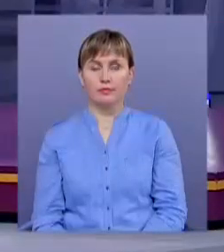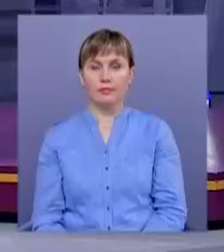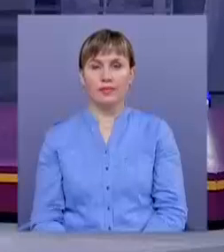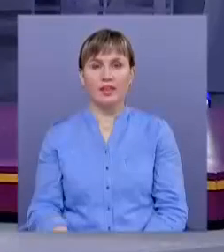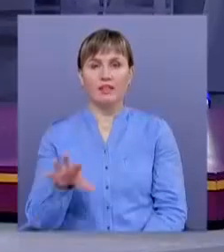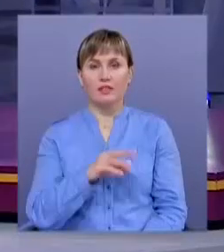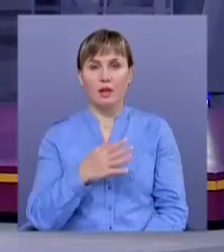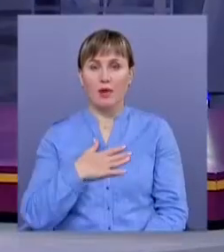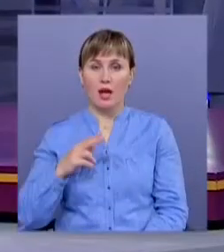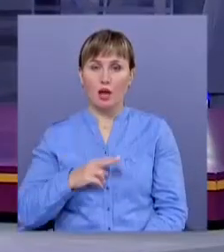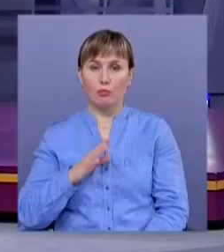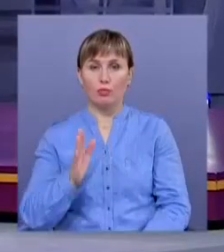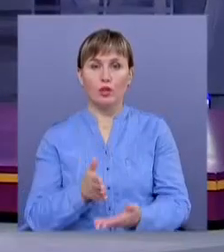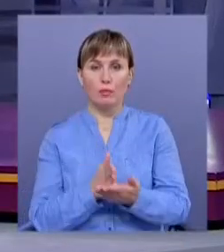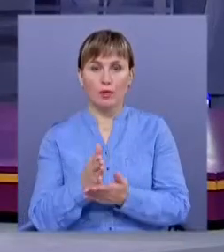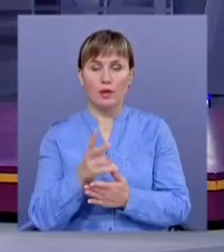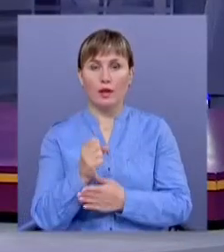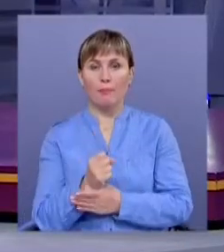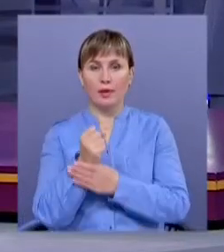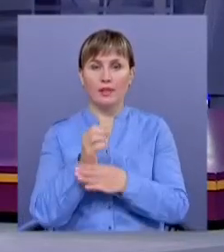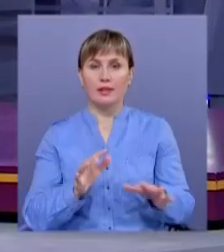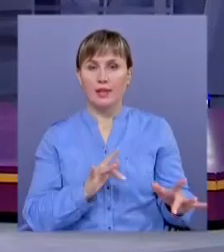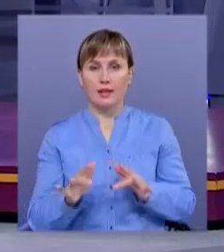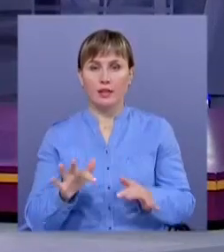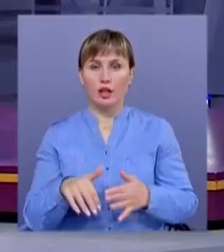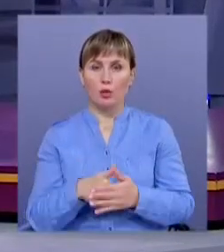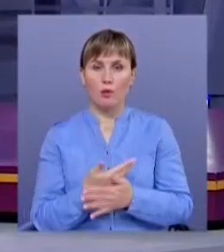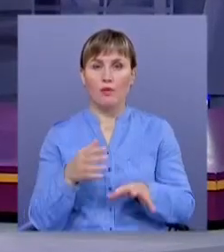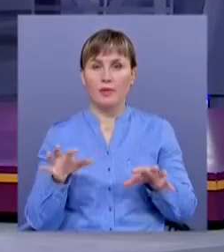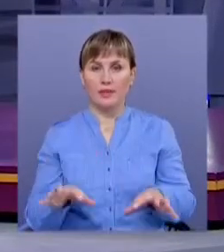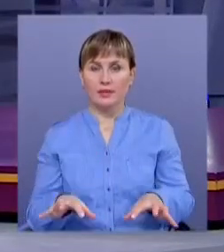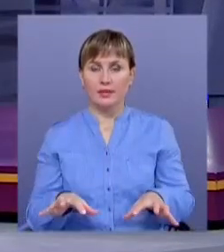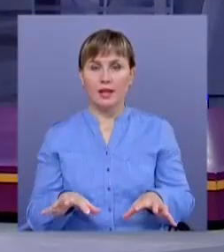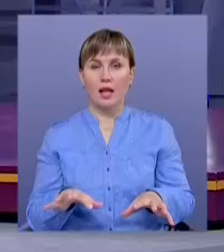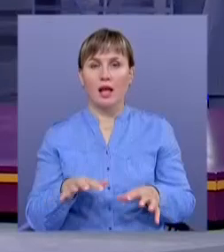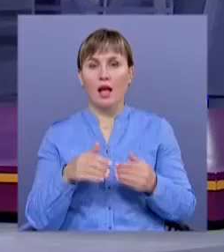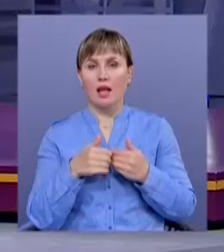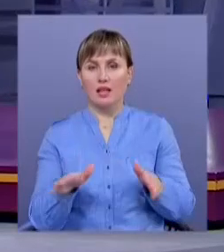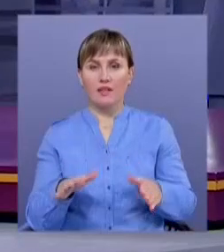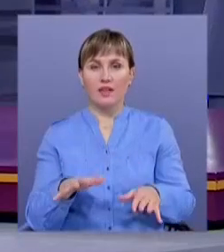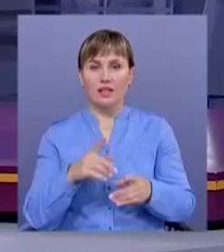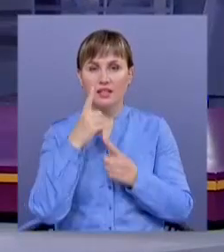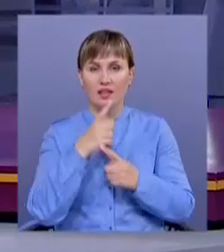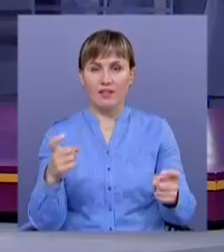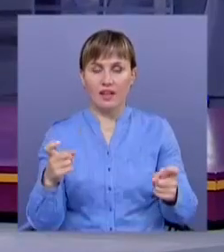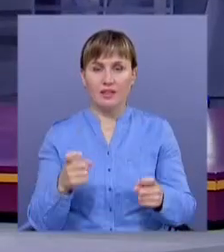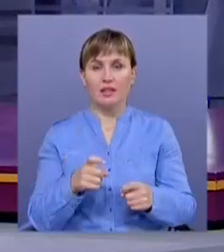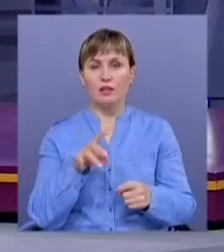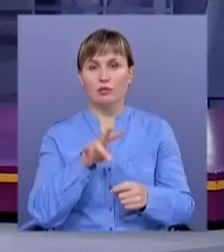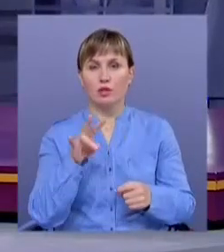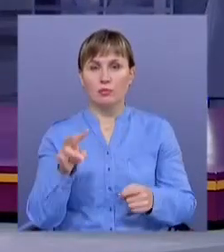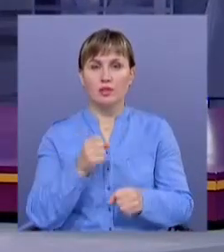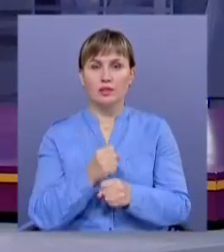Вся моя работа будет направлена на поддержку деятельности нового президента. Откровенное заявление Нурсултан Назарбаев сделал на